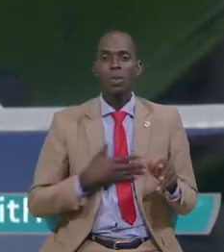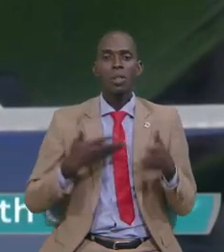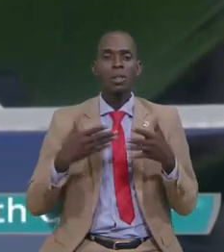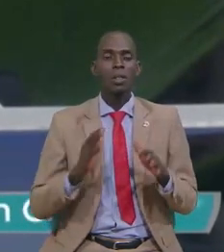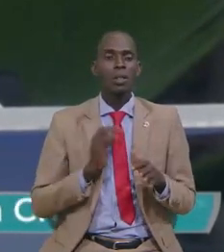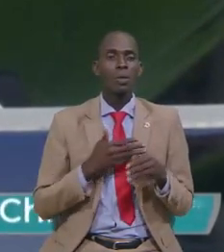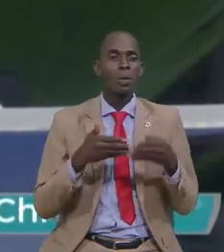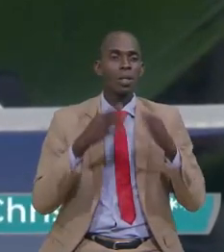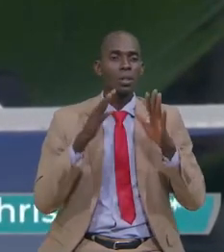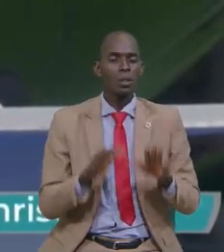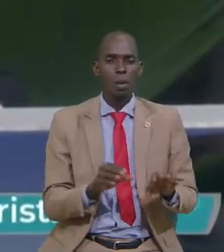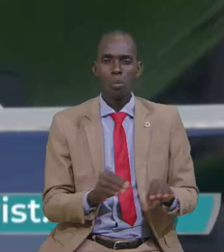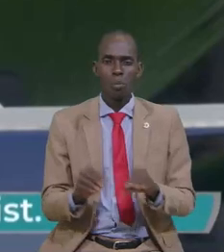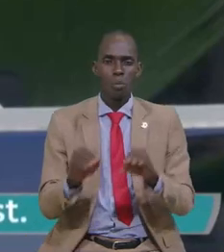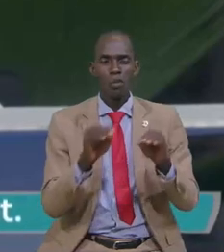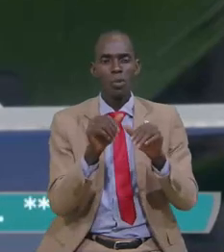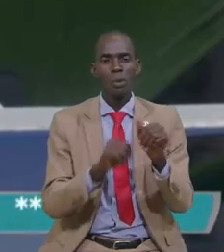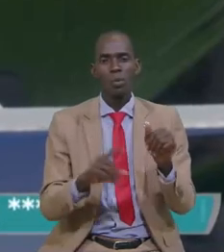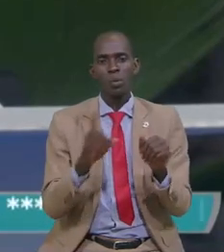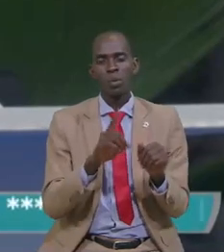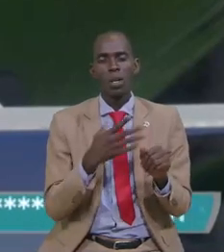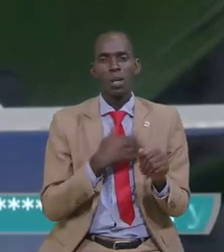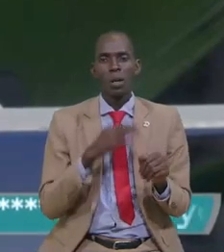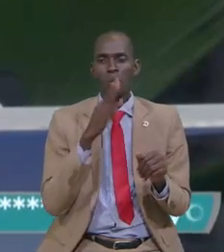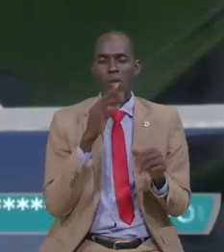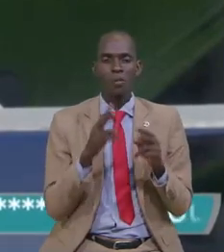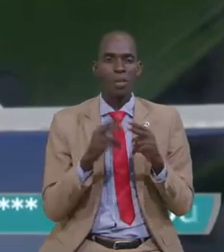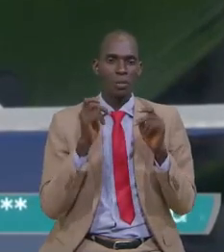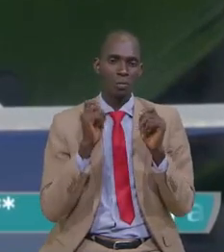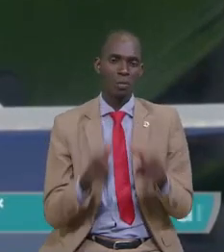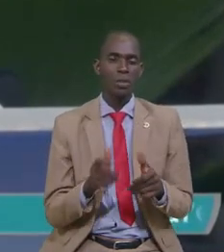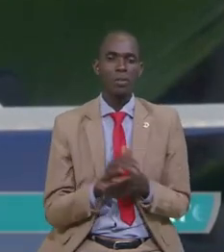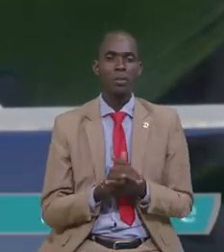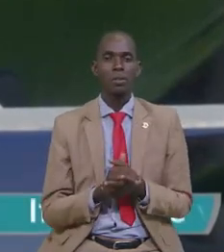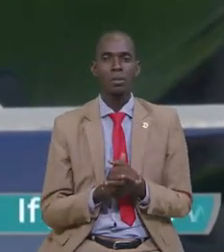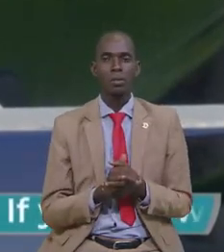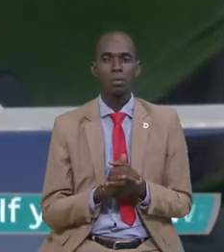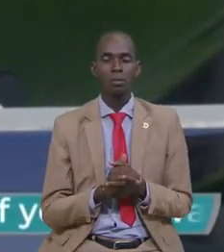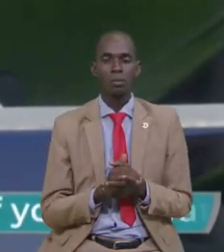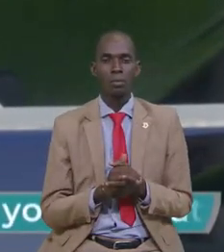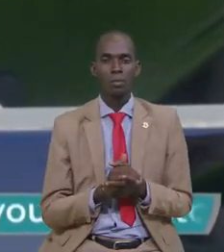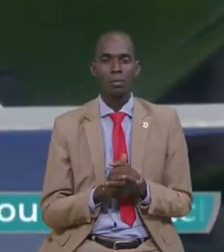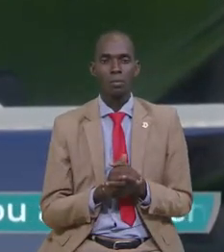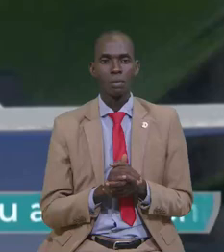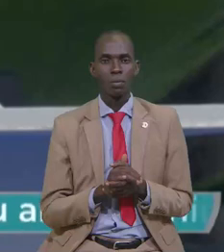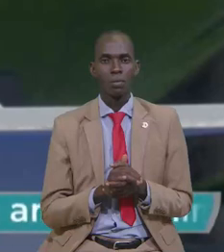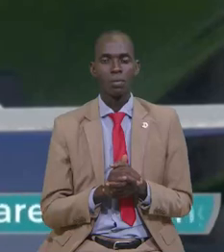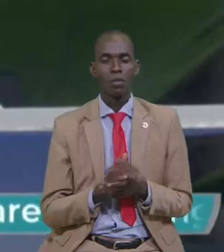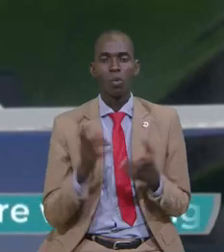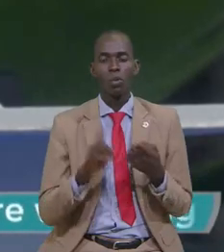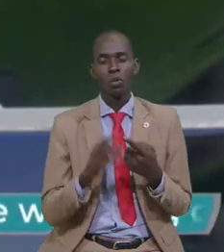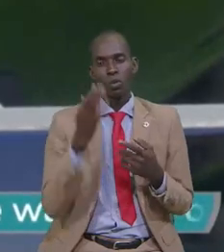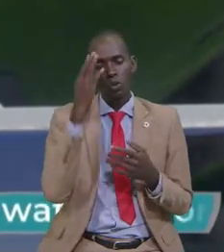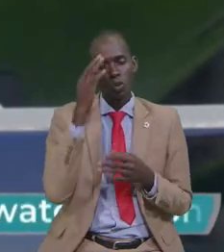Toujours la période de la prise des coordonnées des